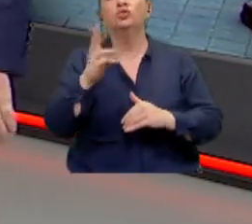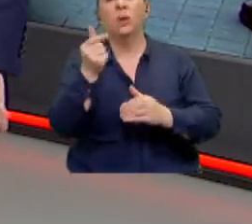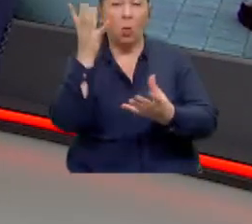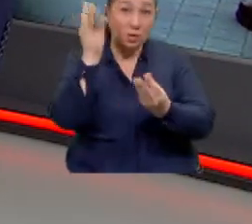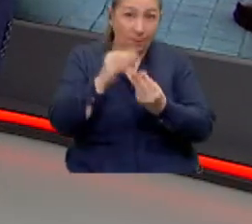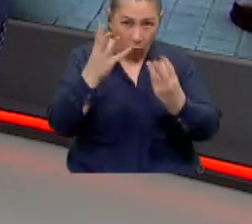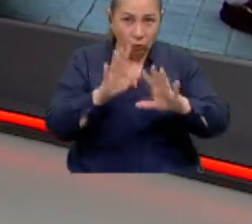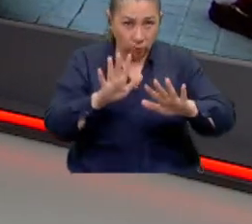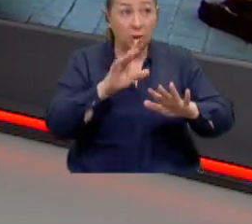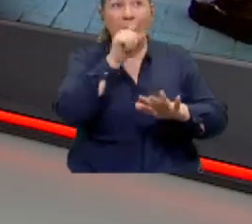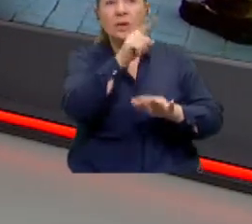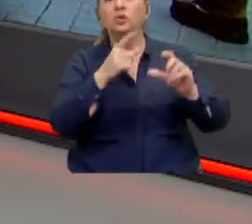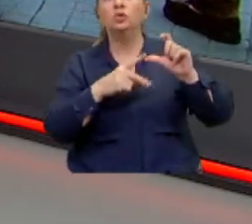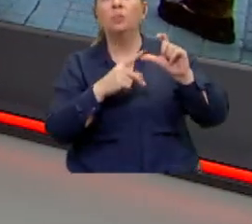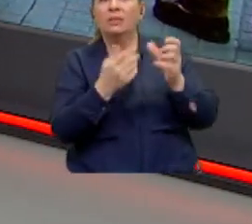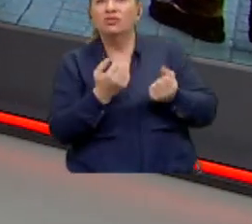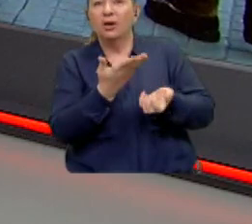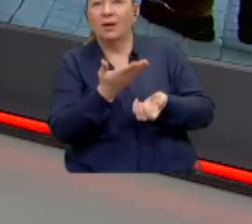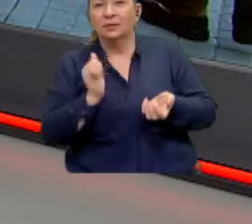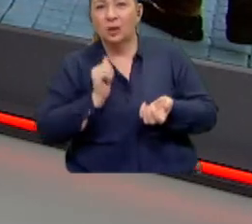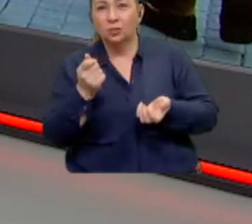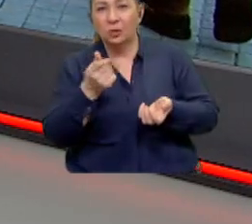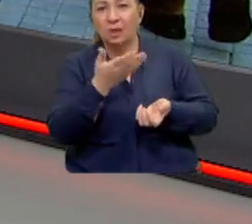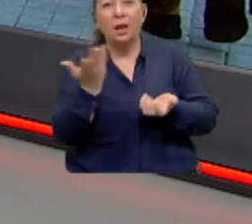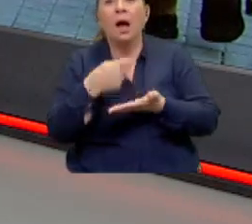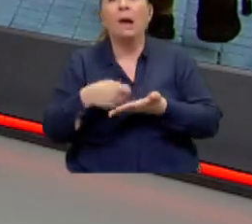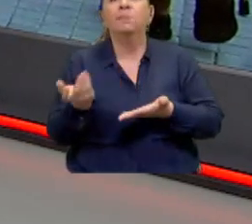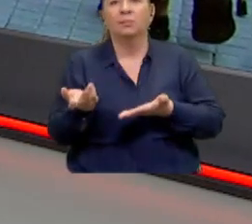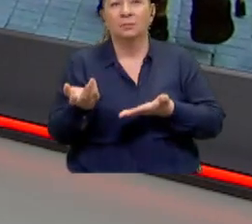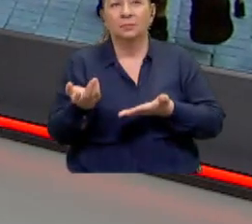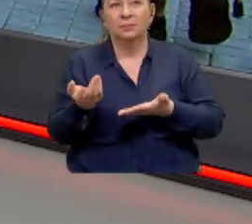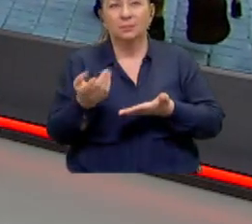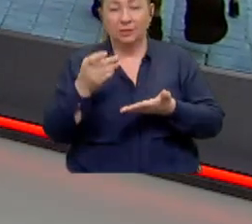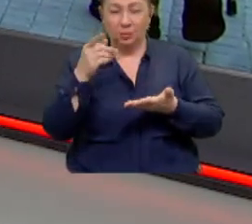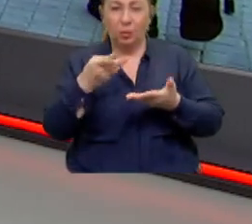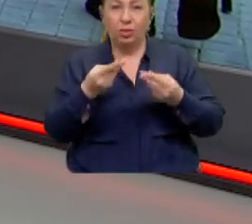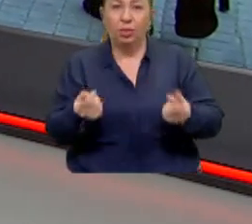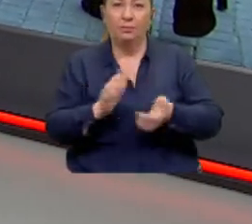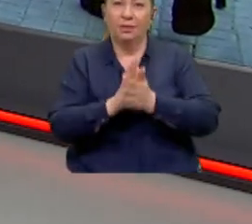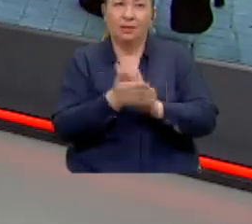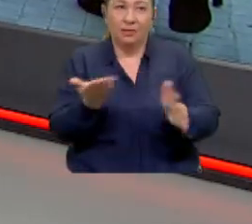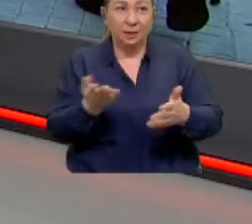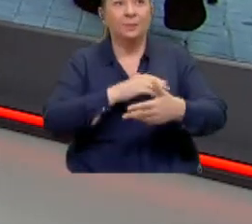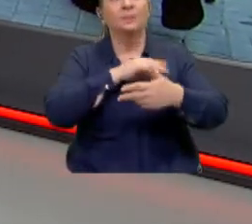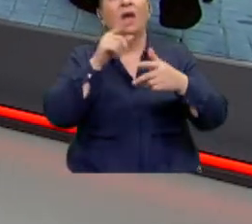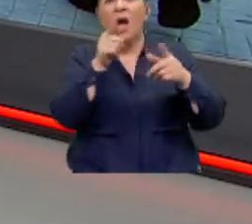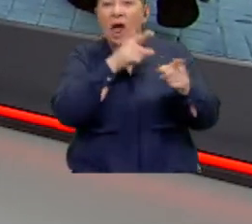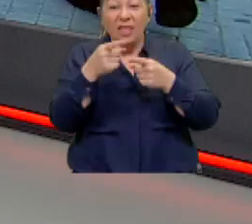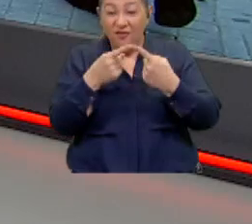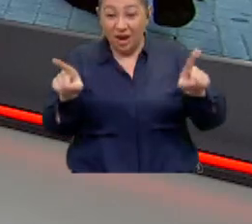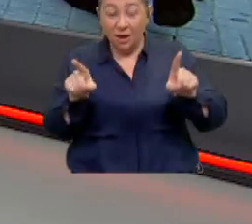ama onu Şubat'ta alacak asgari ücretli. Henüz almadı. Bu arada eridi. Aradaki